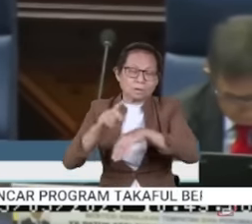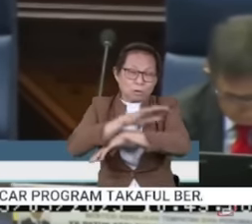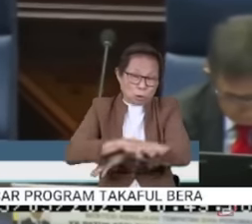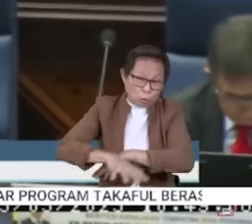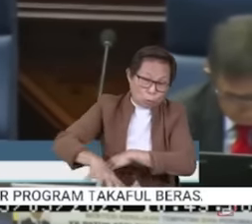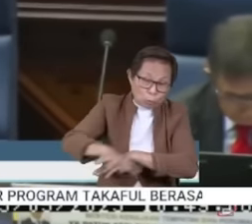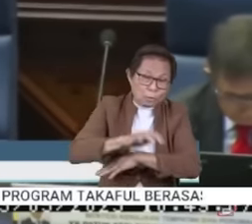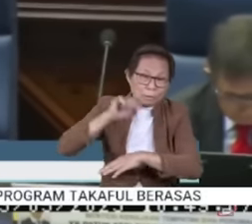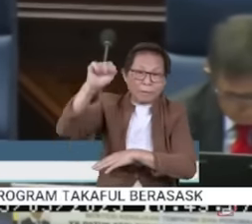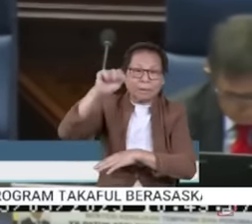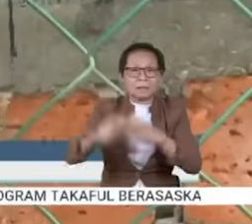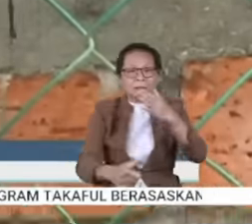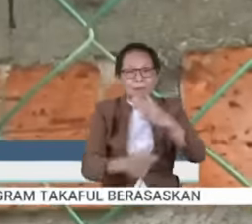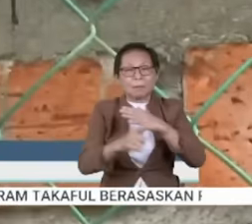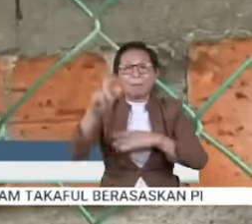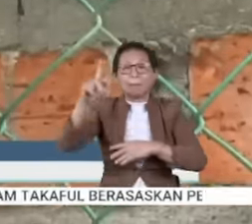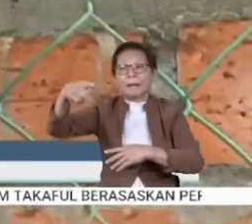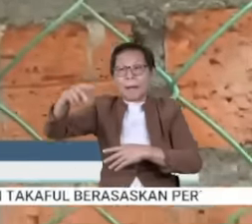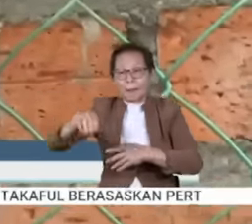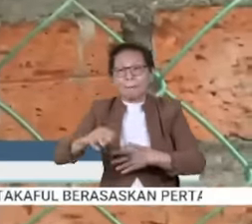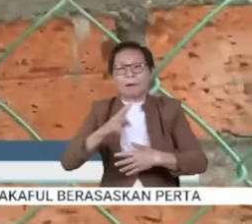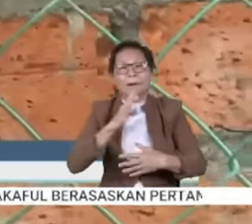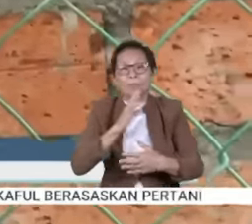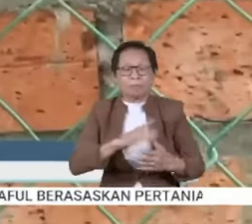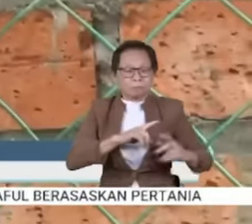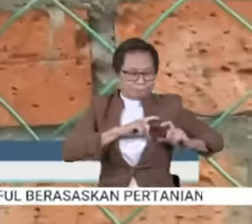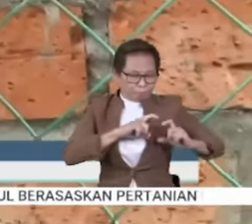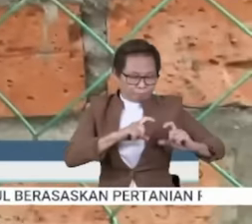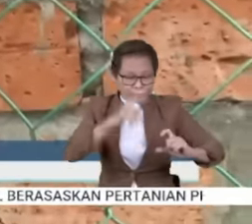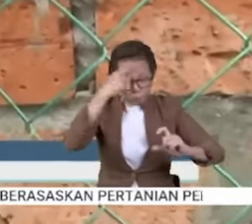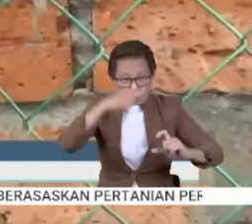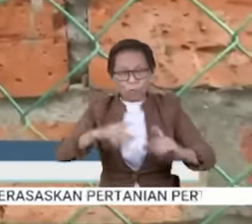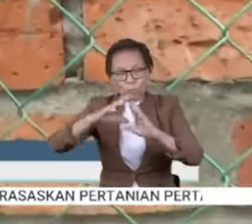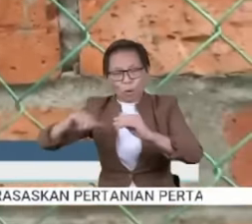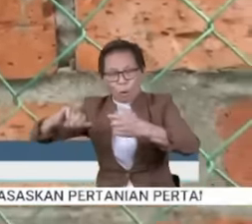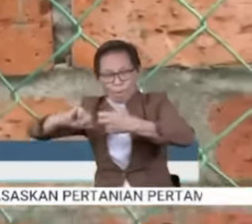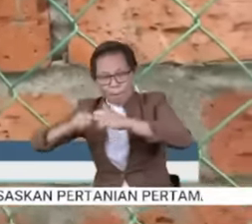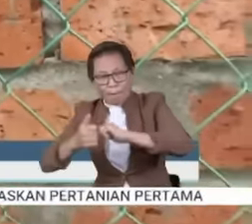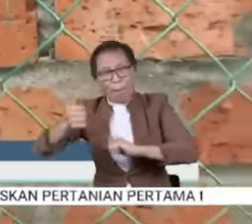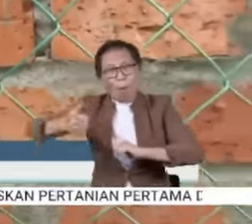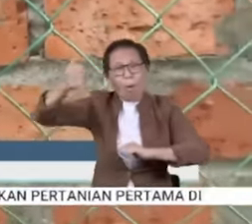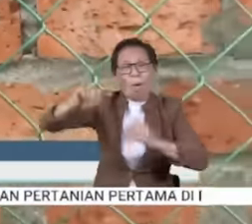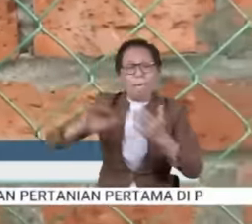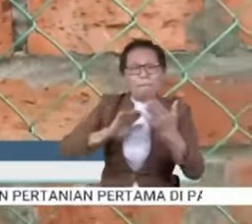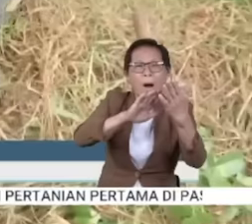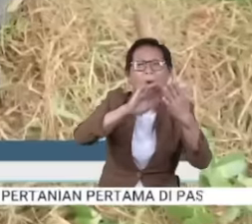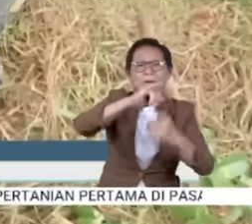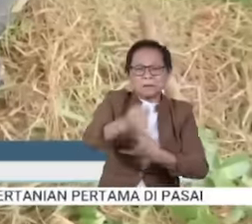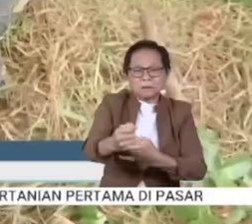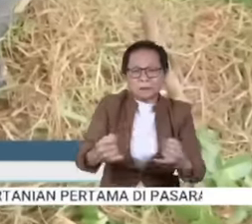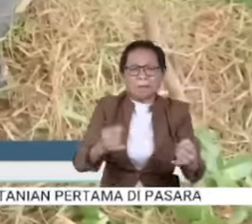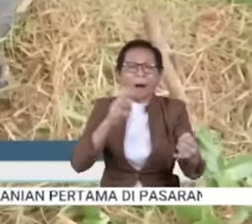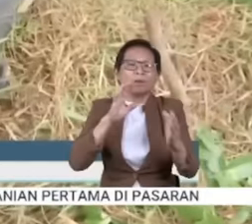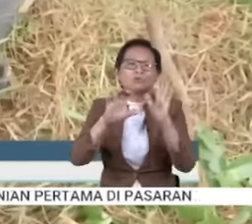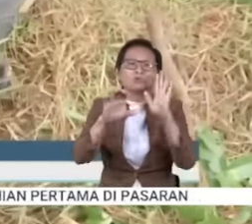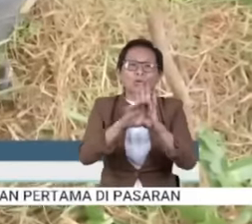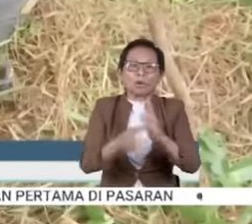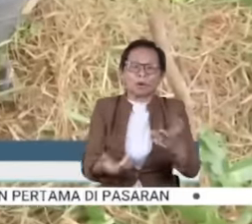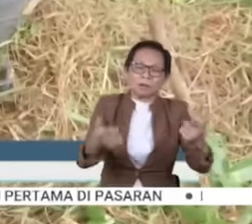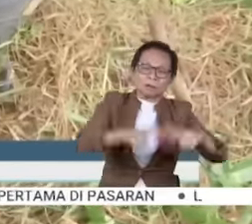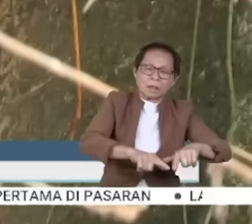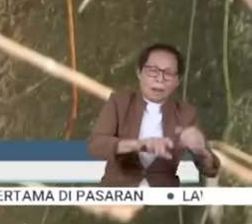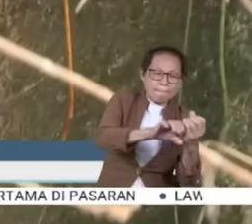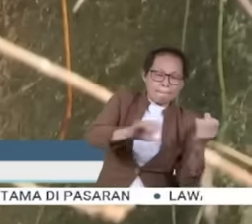data Ia juga sebagai komitmen untuk menangani isu utama dihadapi jabatan air seperti kejadian